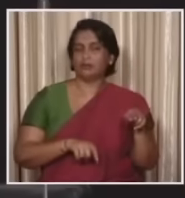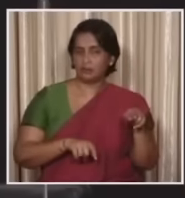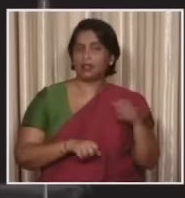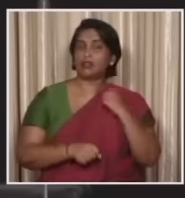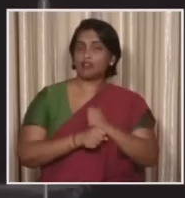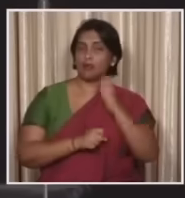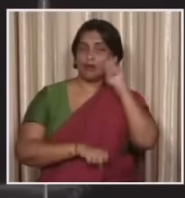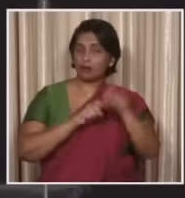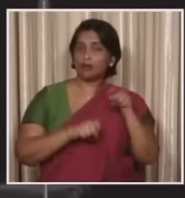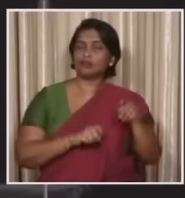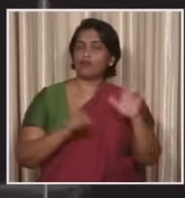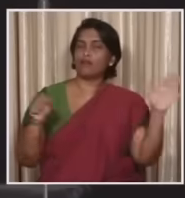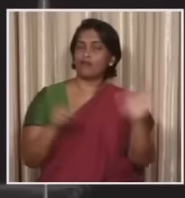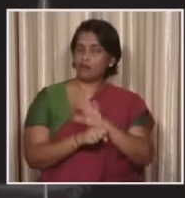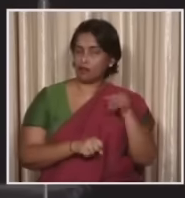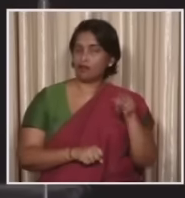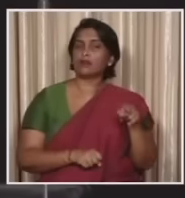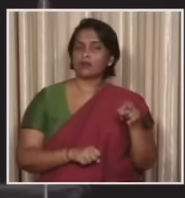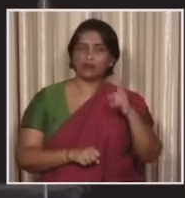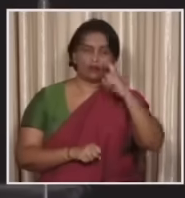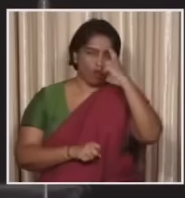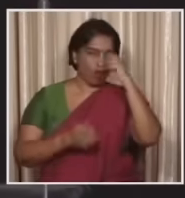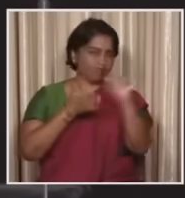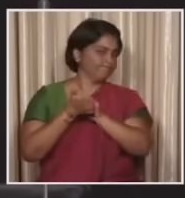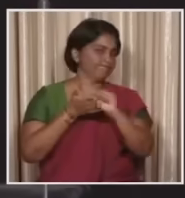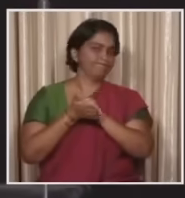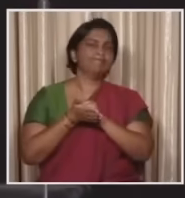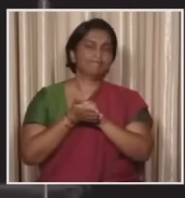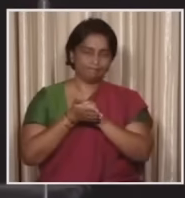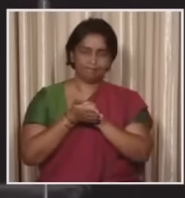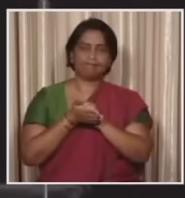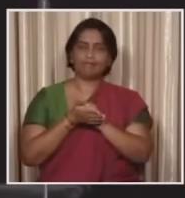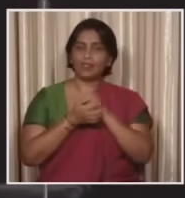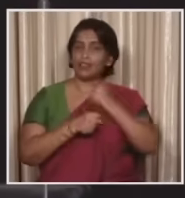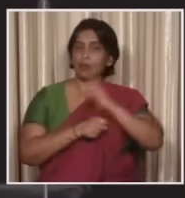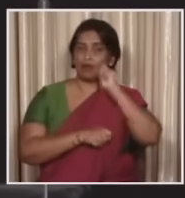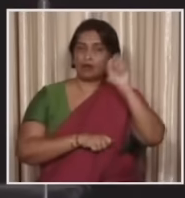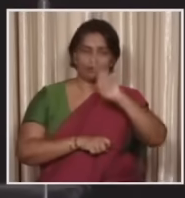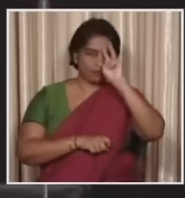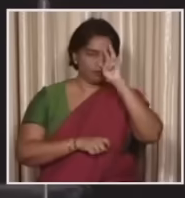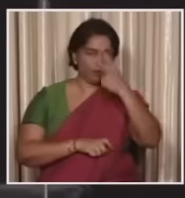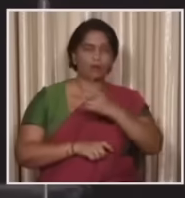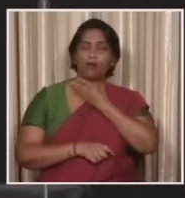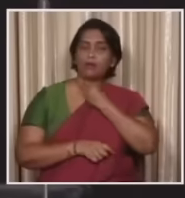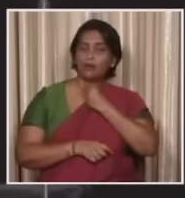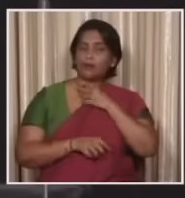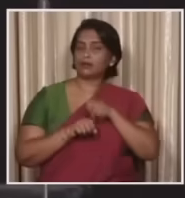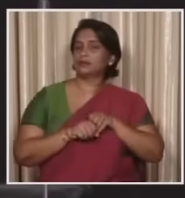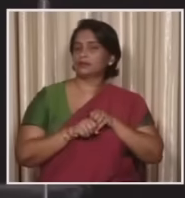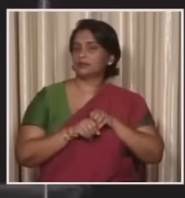රාජ්‍ය නිලධාරීන්ගේ සම්පූර්ණයෙන්ම ඔළුව හොදලා, රාජ්‍ය නිලධාරීන්ගේ සම්පූර්ණ බොරුව